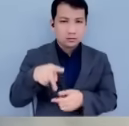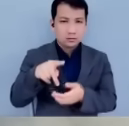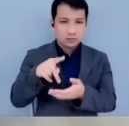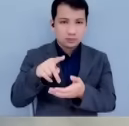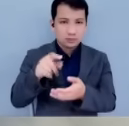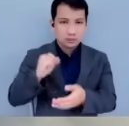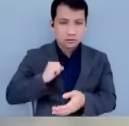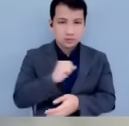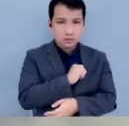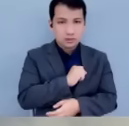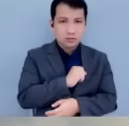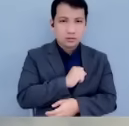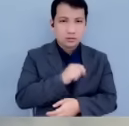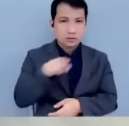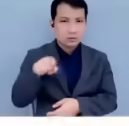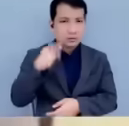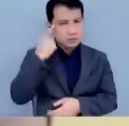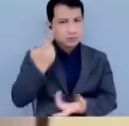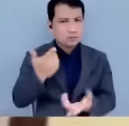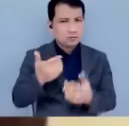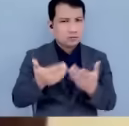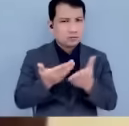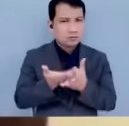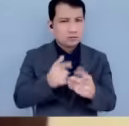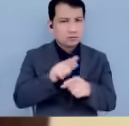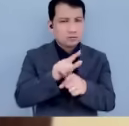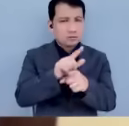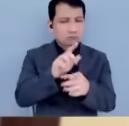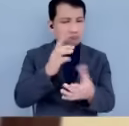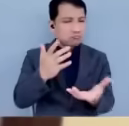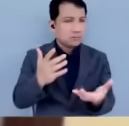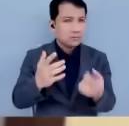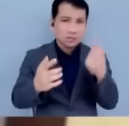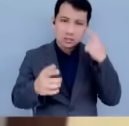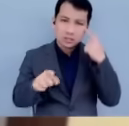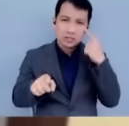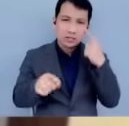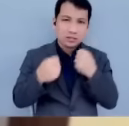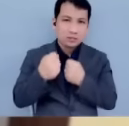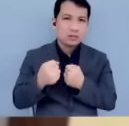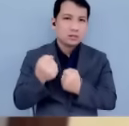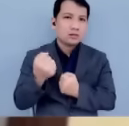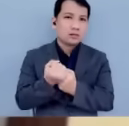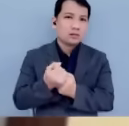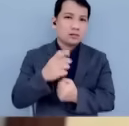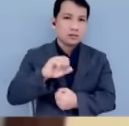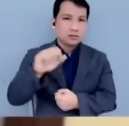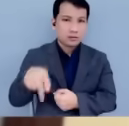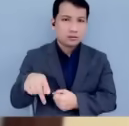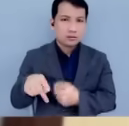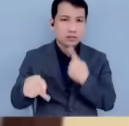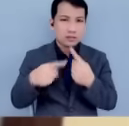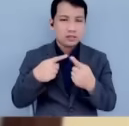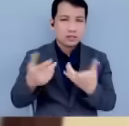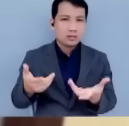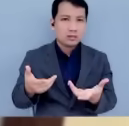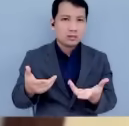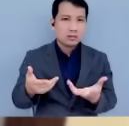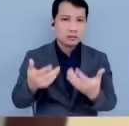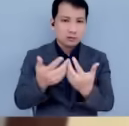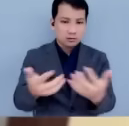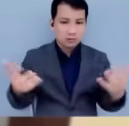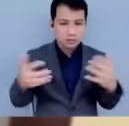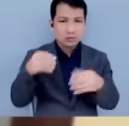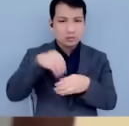check Parang ganon something like that siguro tingin saakin very solid supporters ni SP kaya wala kumakausap sa amin siguro kikita nila kami yung core hindi kami